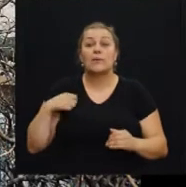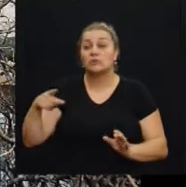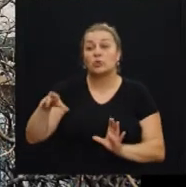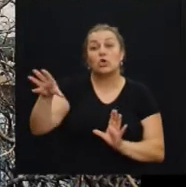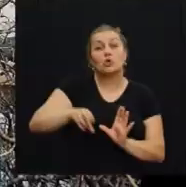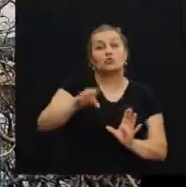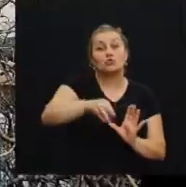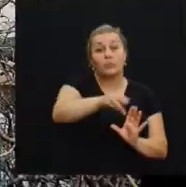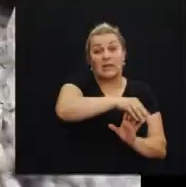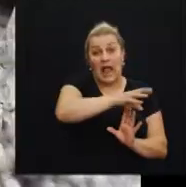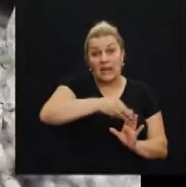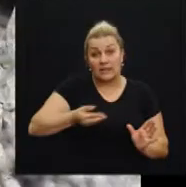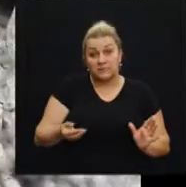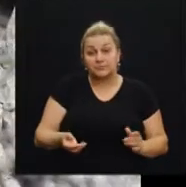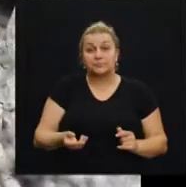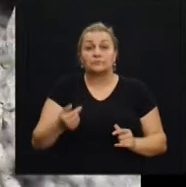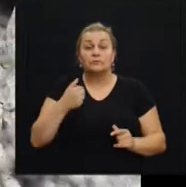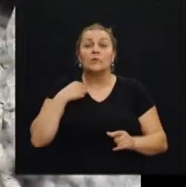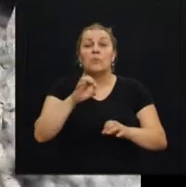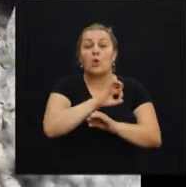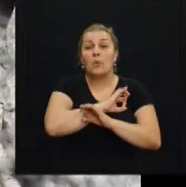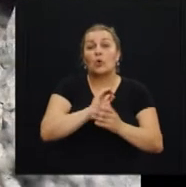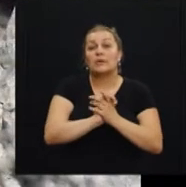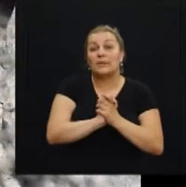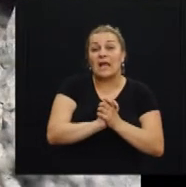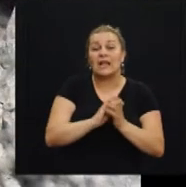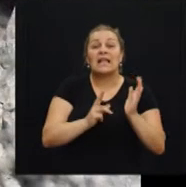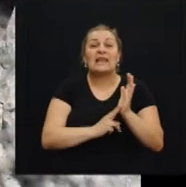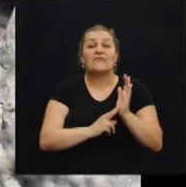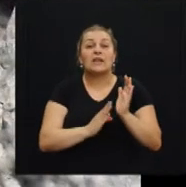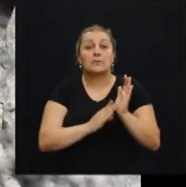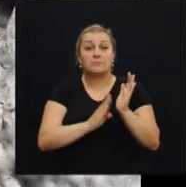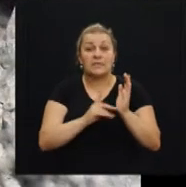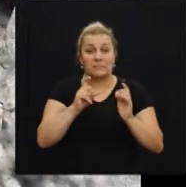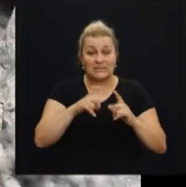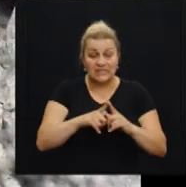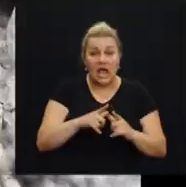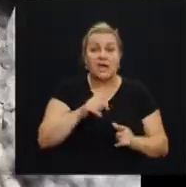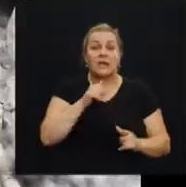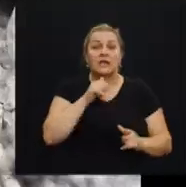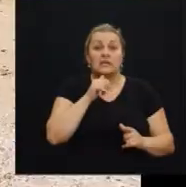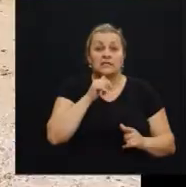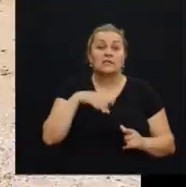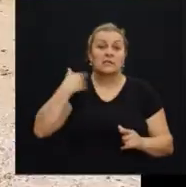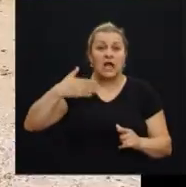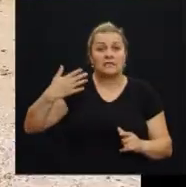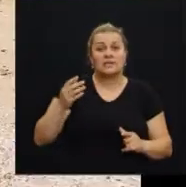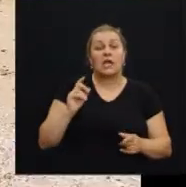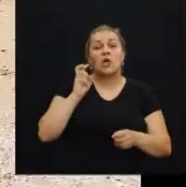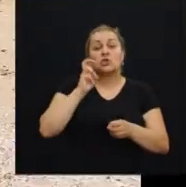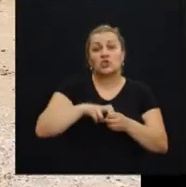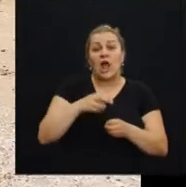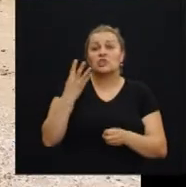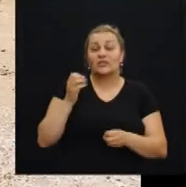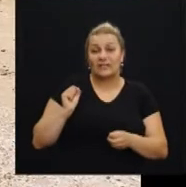skupljali. Skupljali smo i moj pokojni prijatelj Neven Mimica Raketa, kasnije i četvrtaš, član